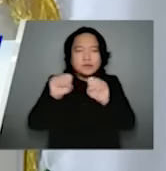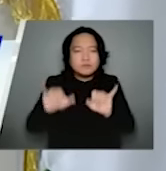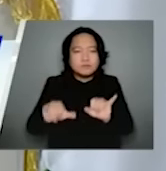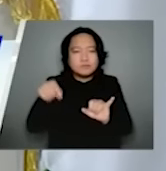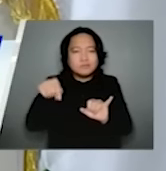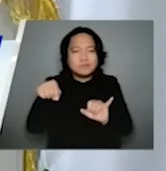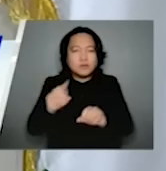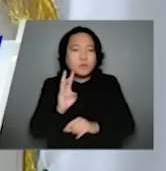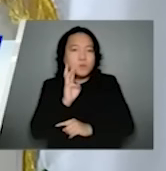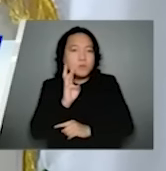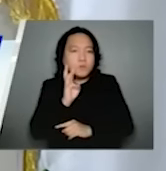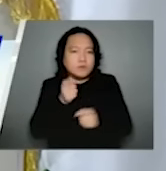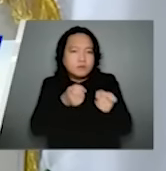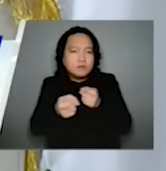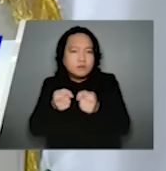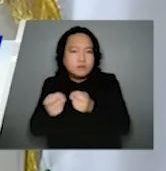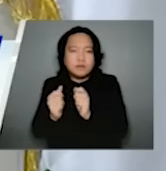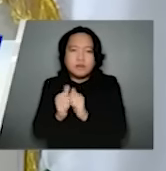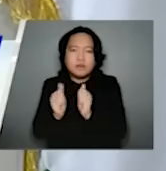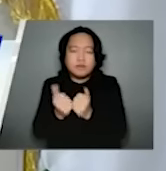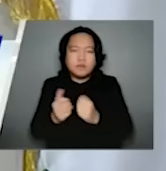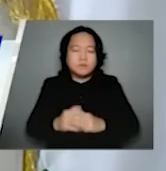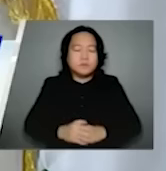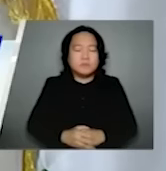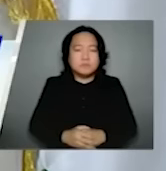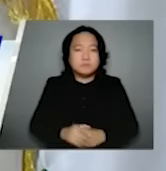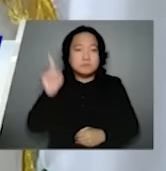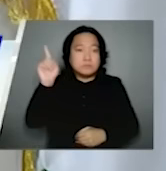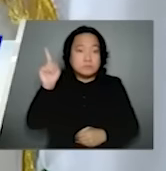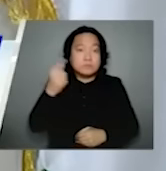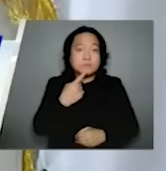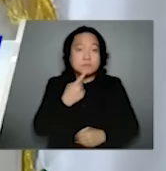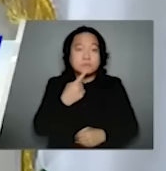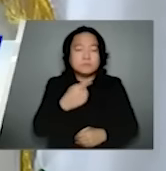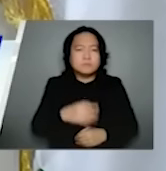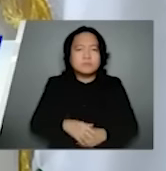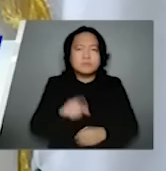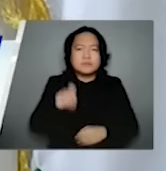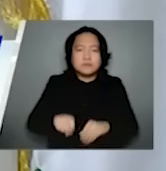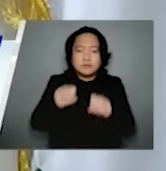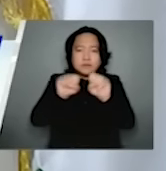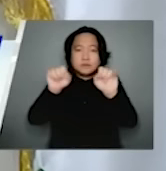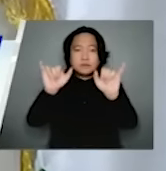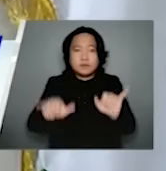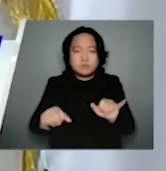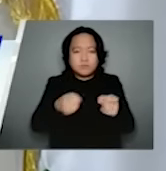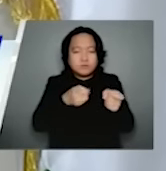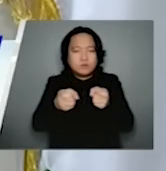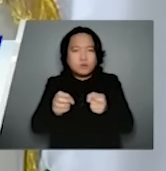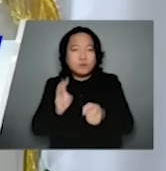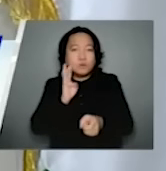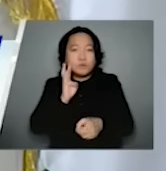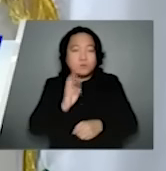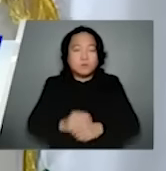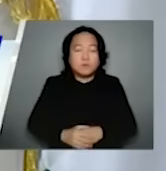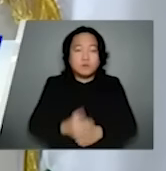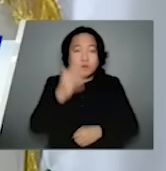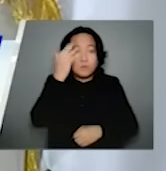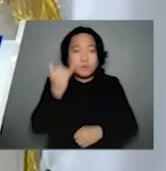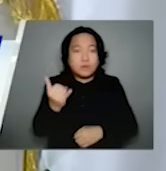water management. I-manage mo ang available irrigation water. Ngayon, maraming tubig na dadating because of La Nina.